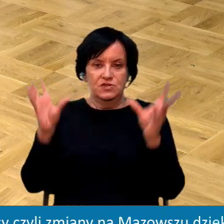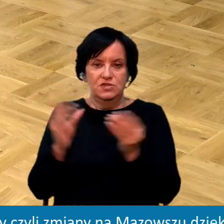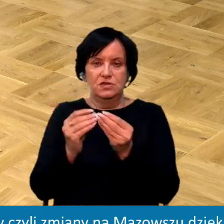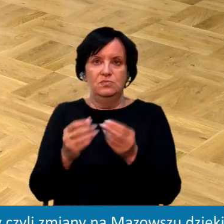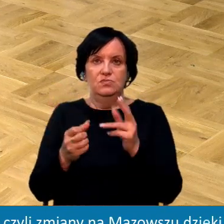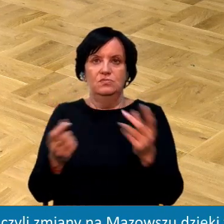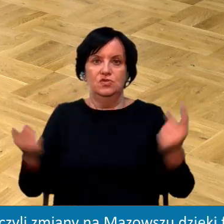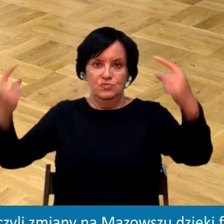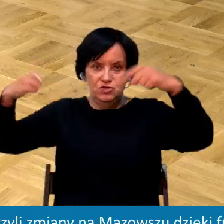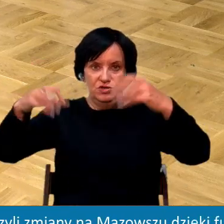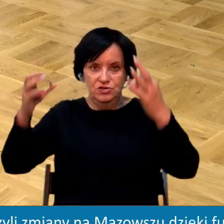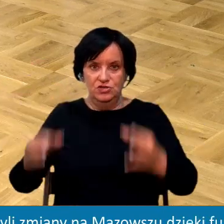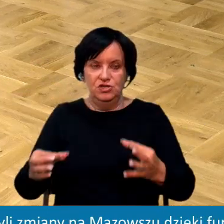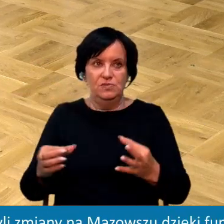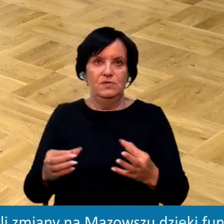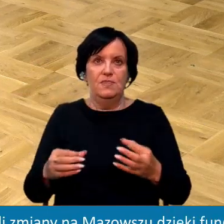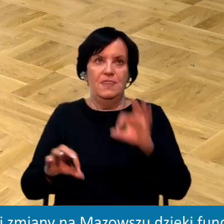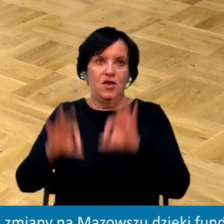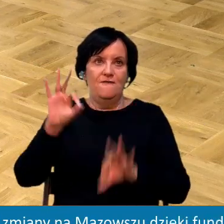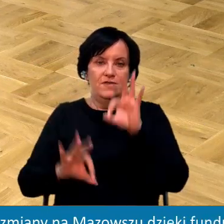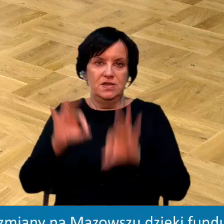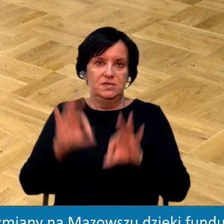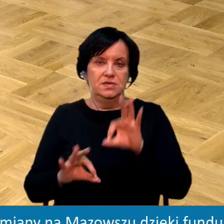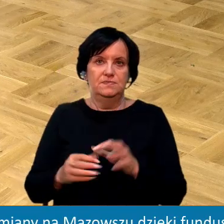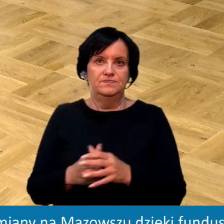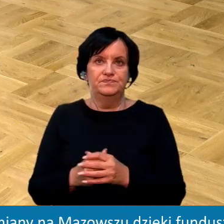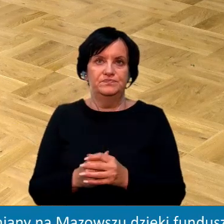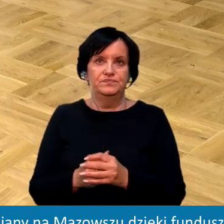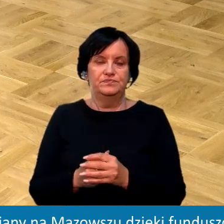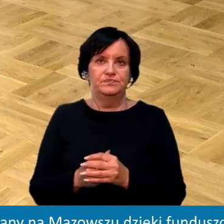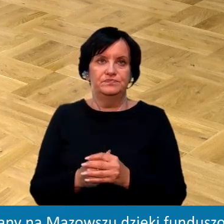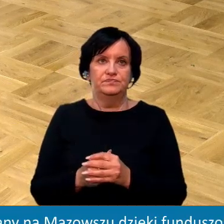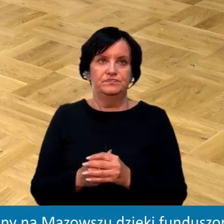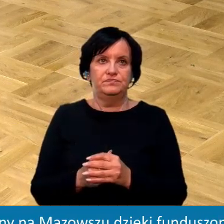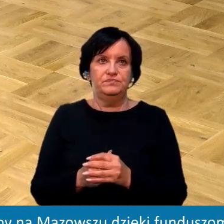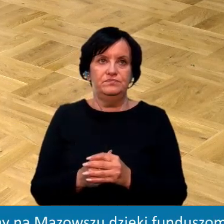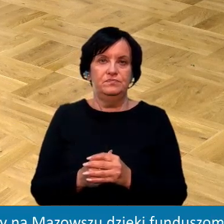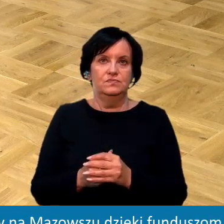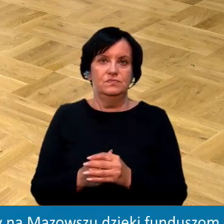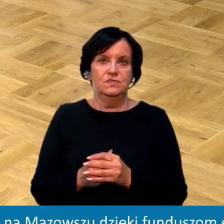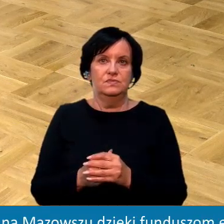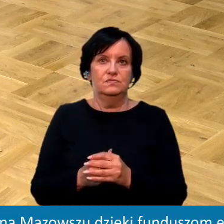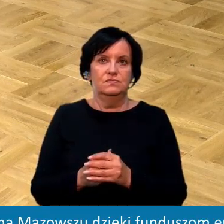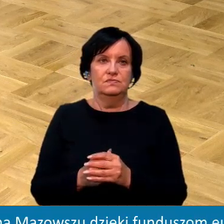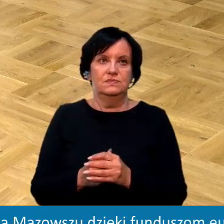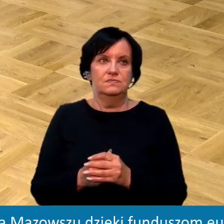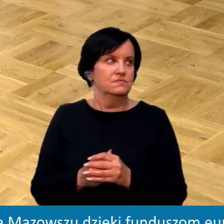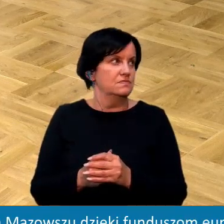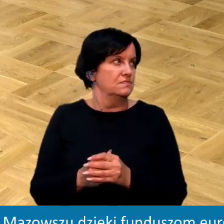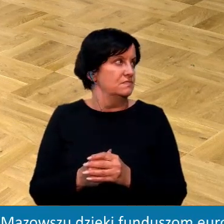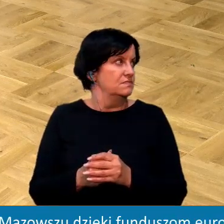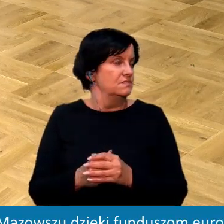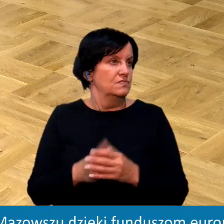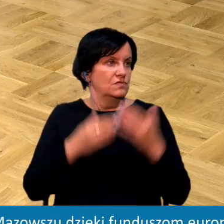beneficjentom, którzy w dniu dzisiejszym towarzyszyli nam na spotkaniu jako wystawcy.